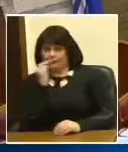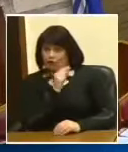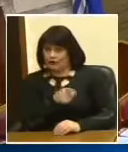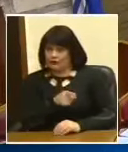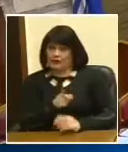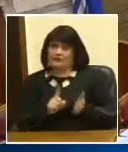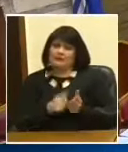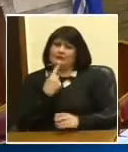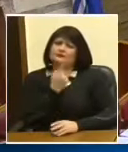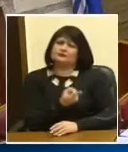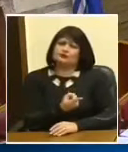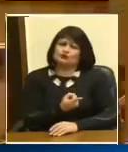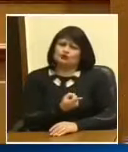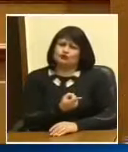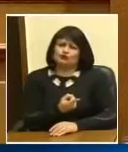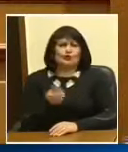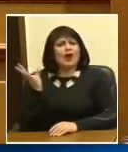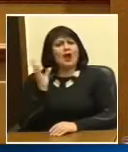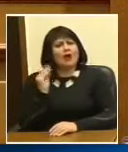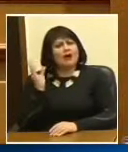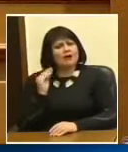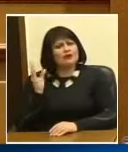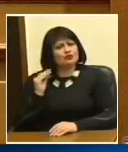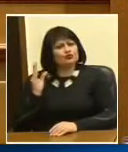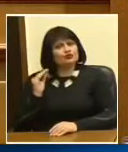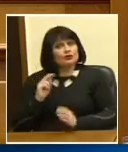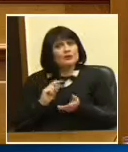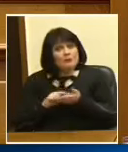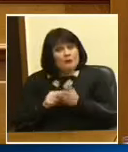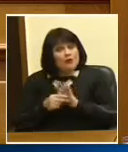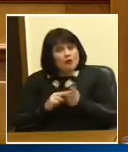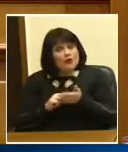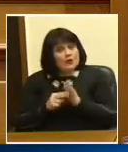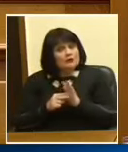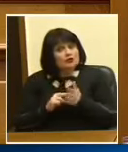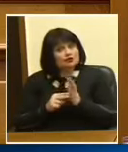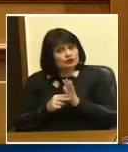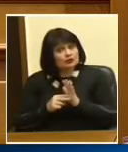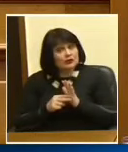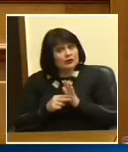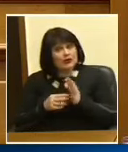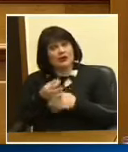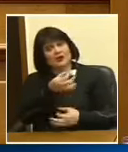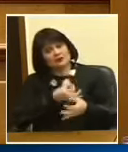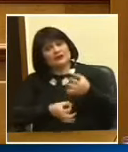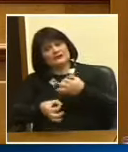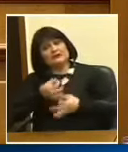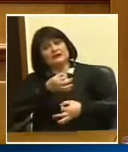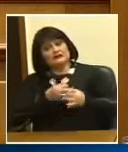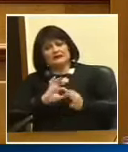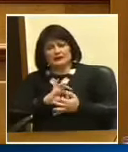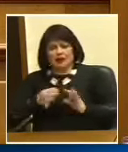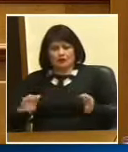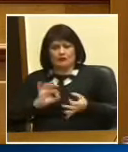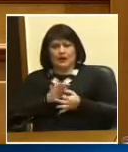πρέπει να σας πω ότι σας άκουσα με πολύ προσοχή να αναλύετε τις προτάσεις